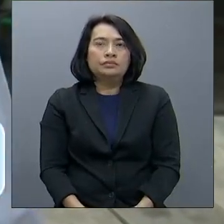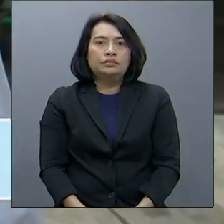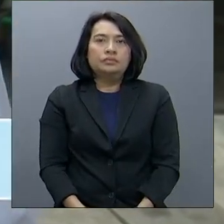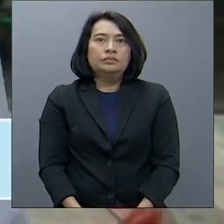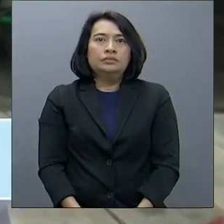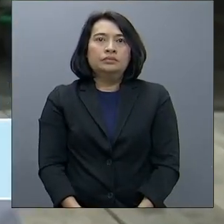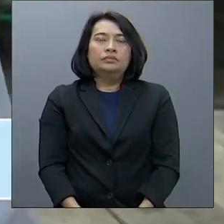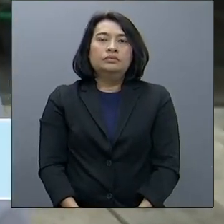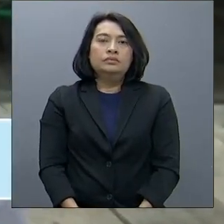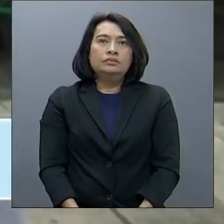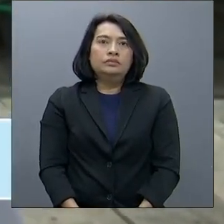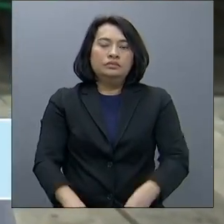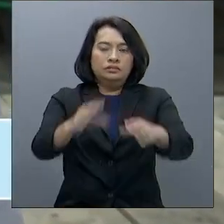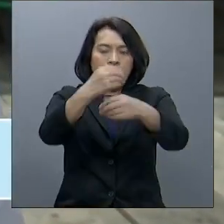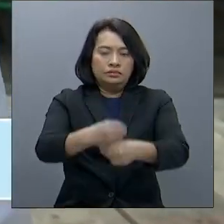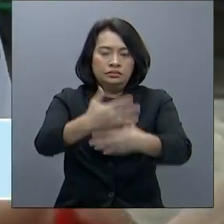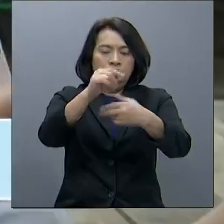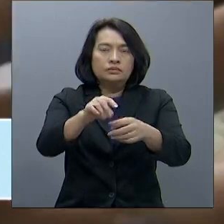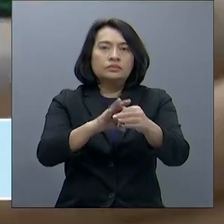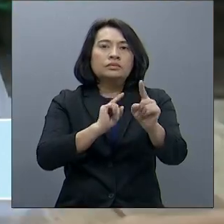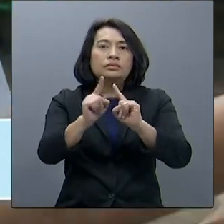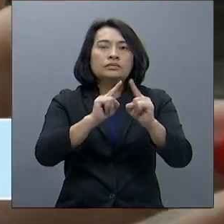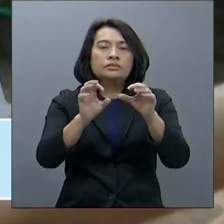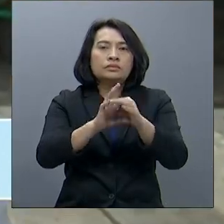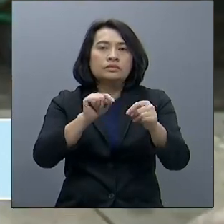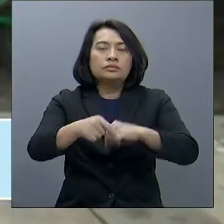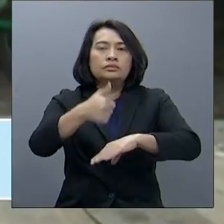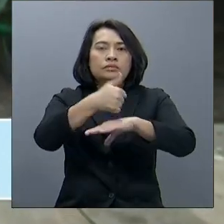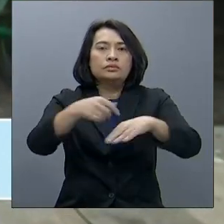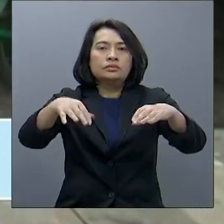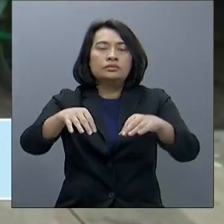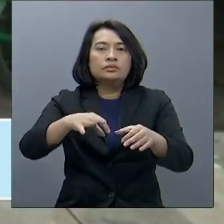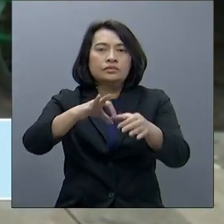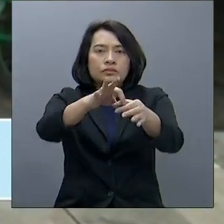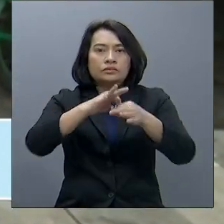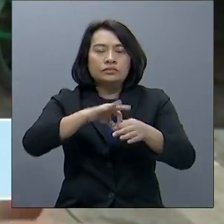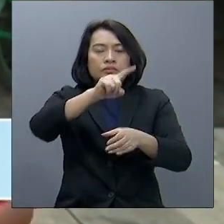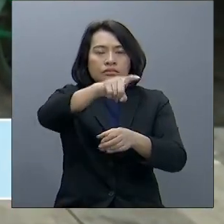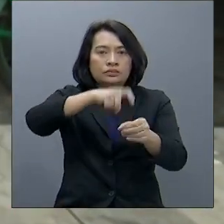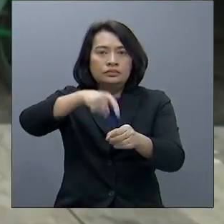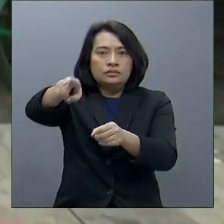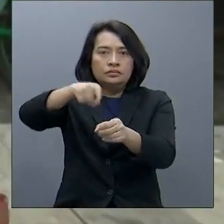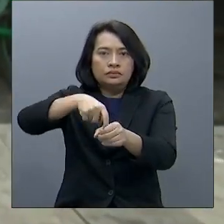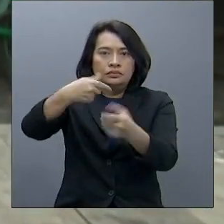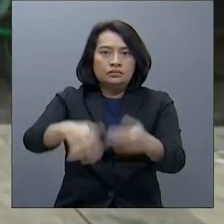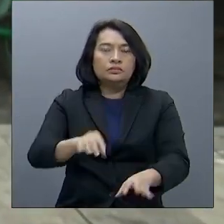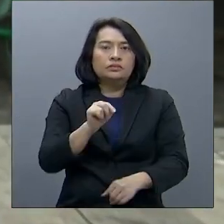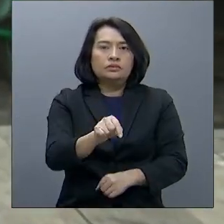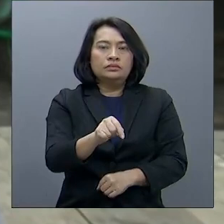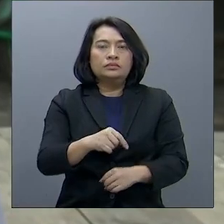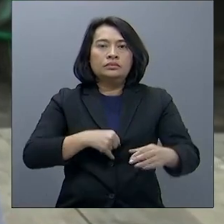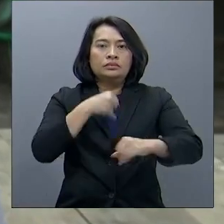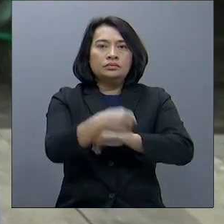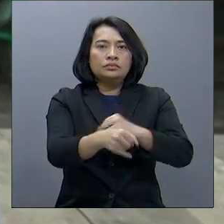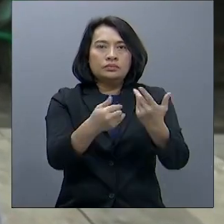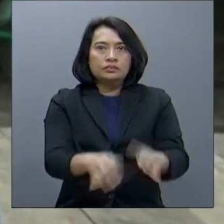อะไรอย่างเงี้ยค่ะแล้วก็ไปติดต่อกับโค้ดแล้วโค้ดก็ดึงเข้ากลุ่มคนนั้นคนนี้เข้ามาอย่างเงี้ยค่ะแต่ตอนแรกเราว่าจะจบแค่ตรงนี้แล้